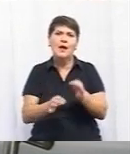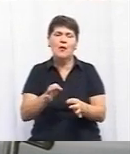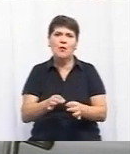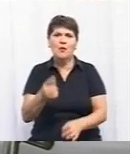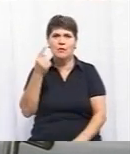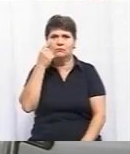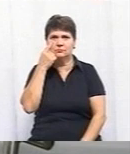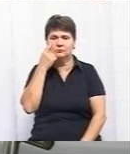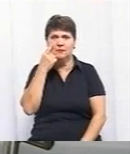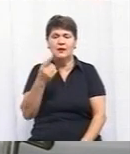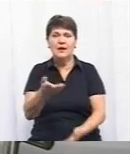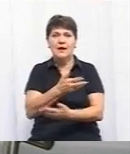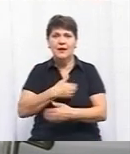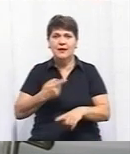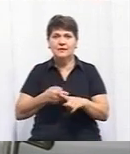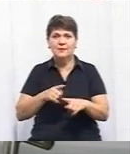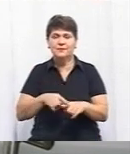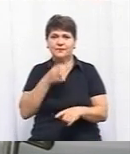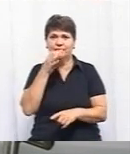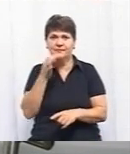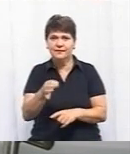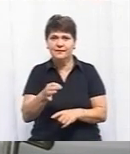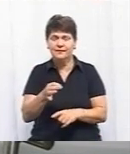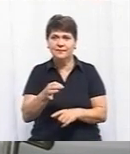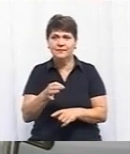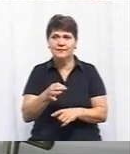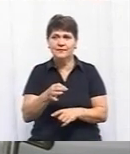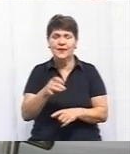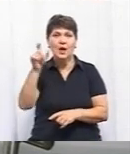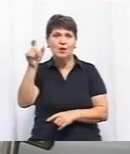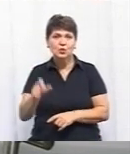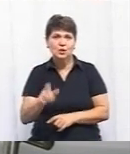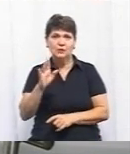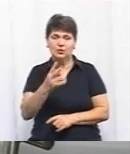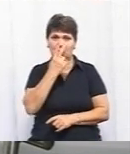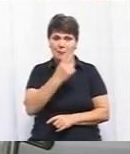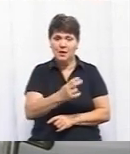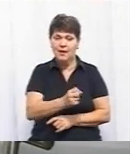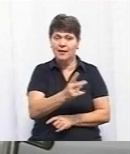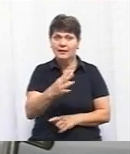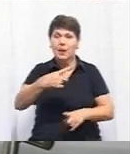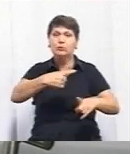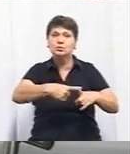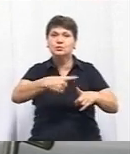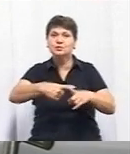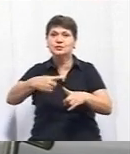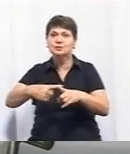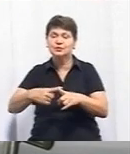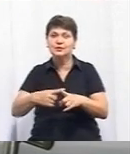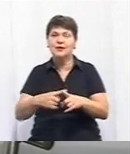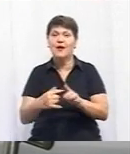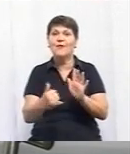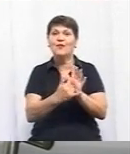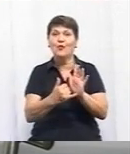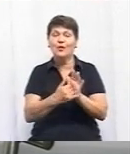Екобали – це ми їх називаємо умовно плюсики в карму. Людина буде бачити кількість своїх плюсиків карму в додатку